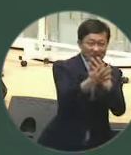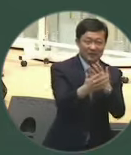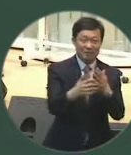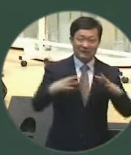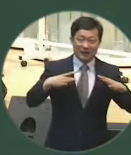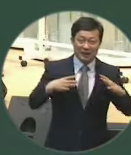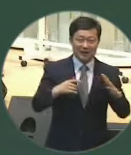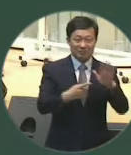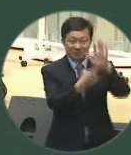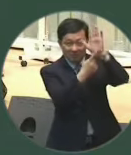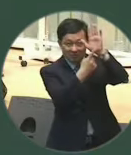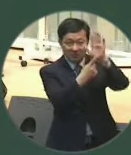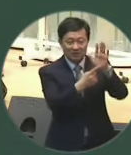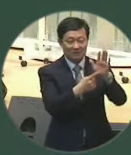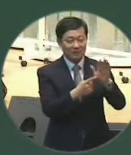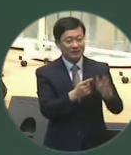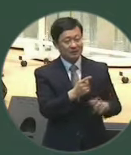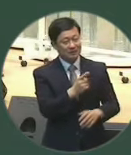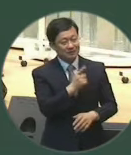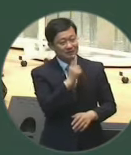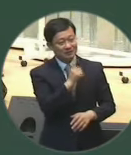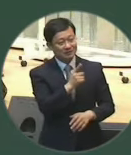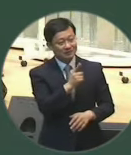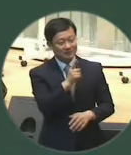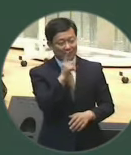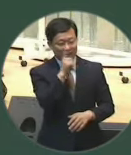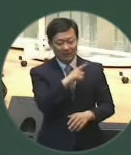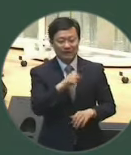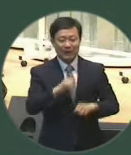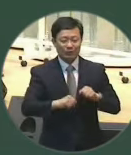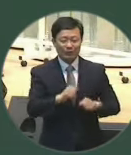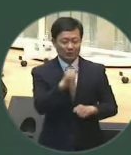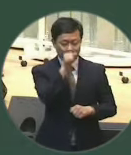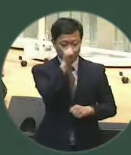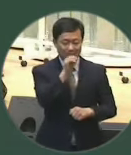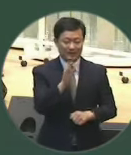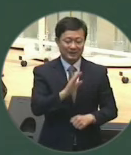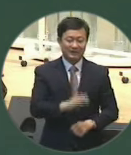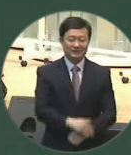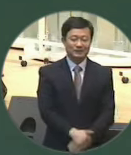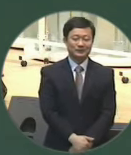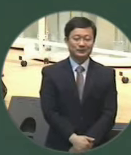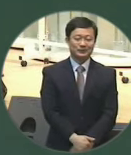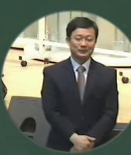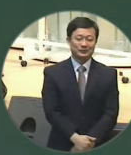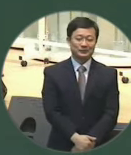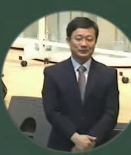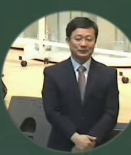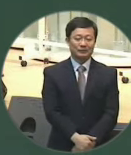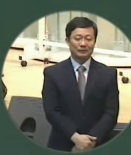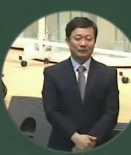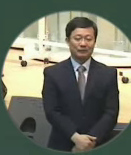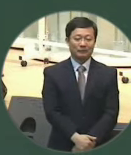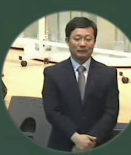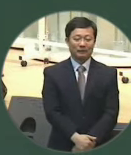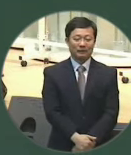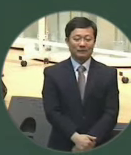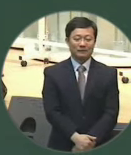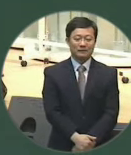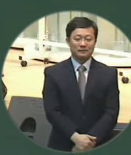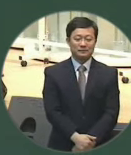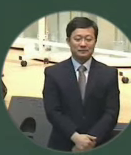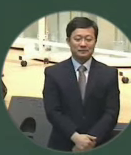했다 막 이게 보여주는. 그런 짓을 하면 안 됩니다. We mustn't be involved in the kind of work where we ask people to come out here and brag about the things that they've